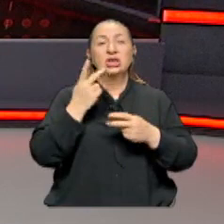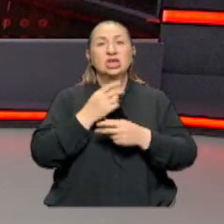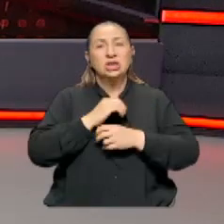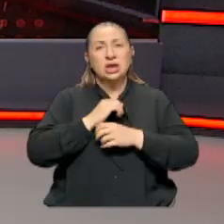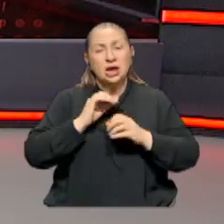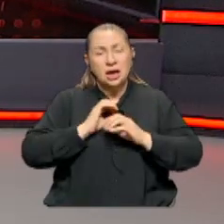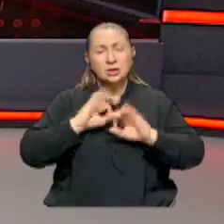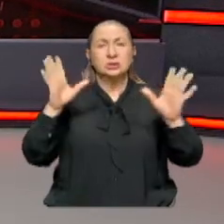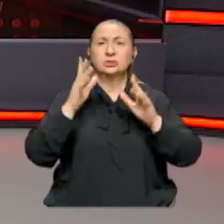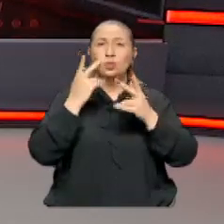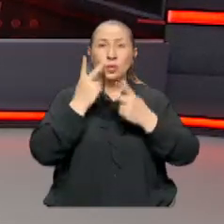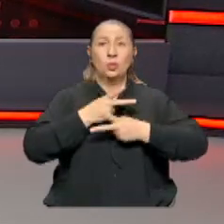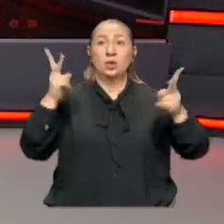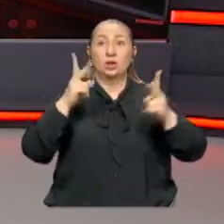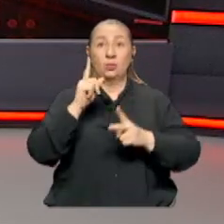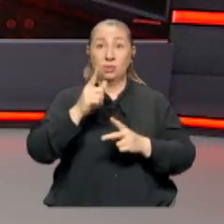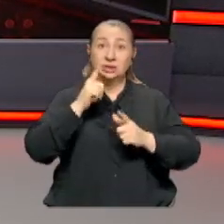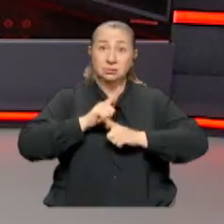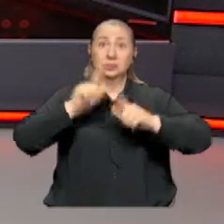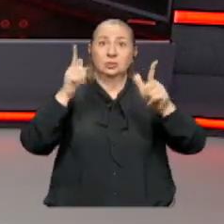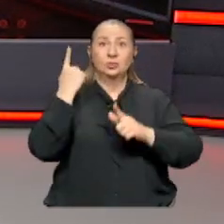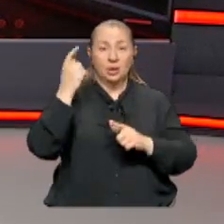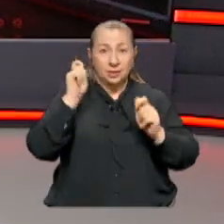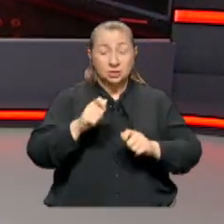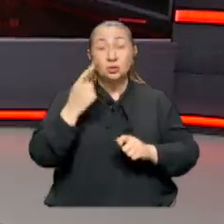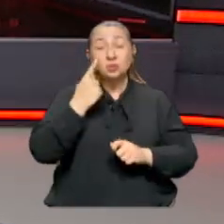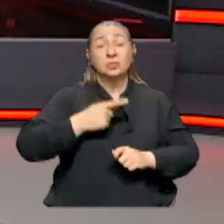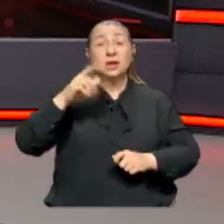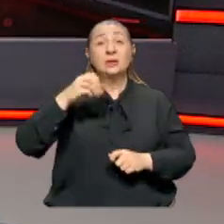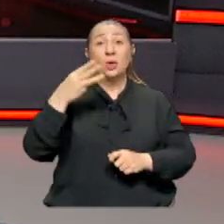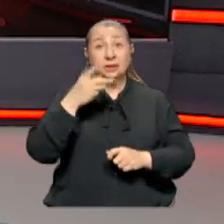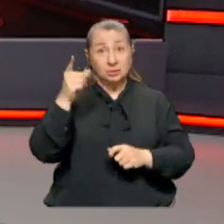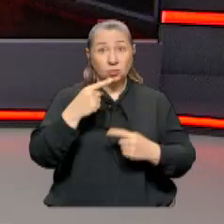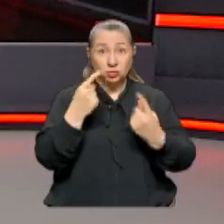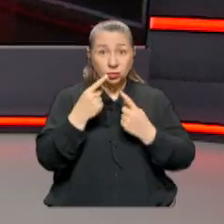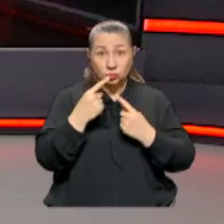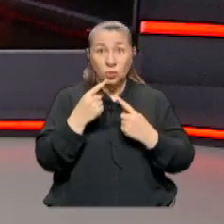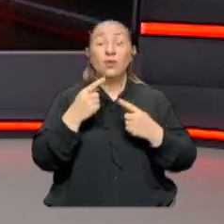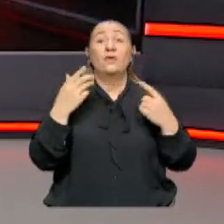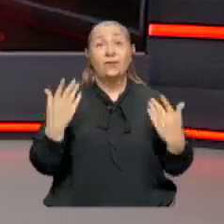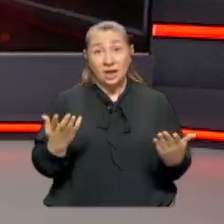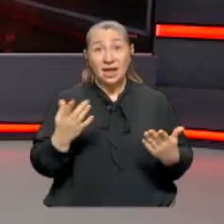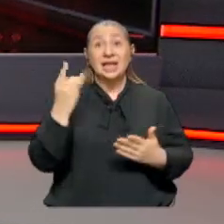demişti. Böyle bir slogan atmıştı hatta. Cumhurbaşkanı Erdoğan konuştu ardından da ve